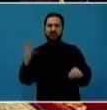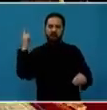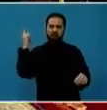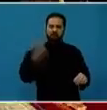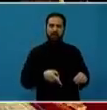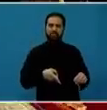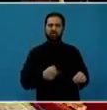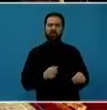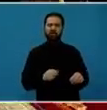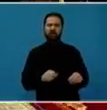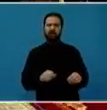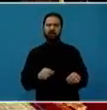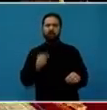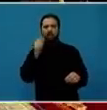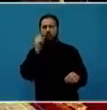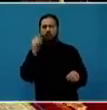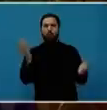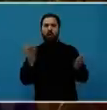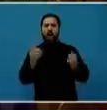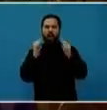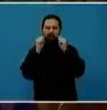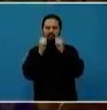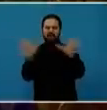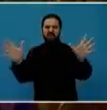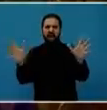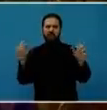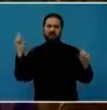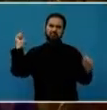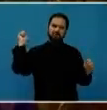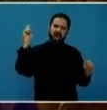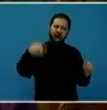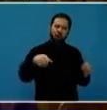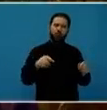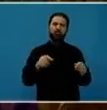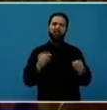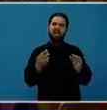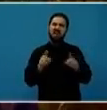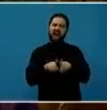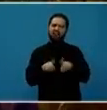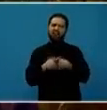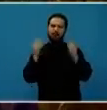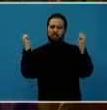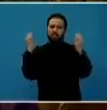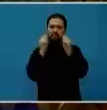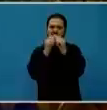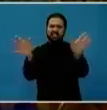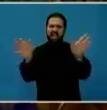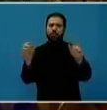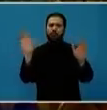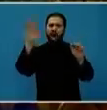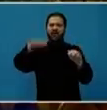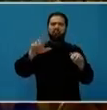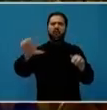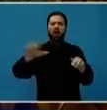Iată, cel care te blesteamă, apoi să arunci la fel blestema asupra lui. Dacă